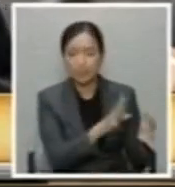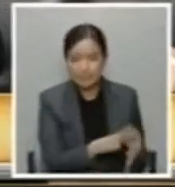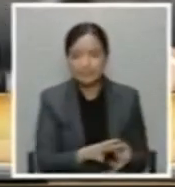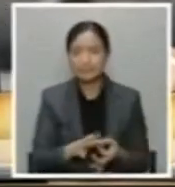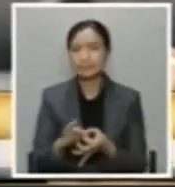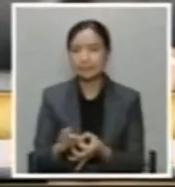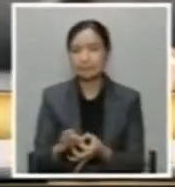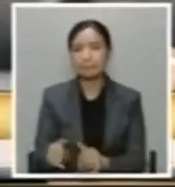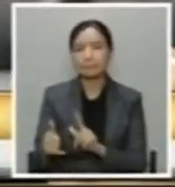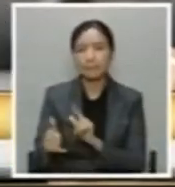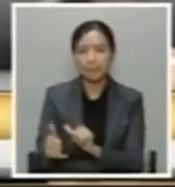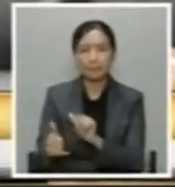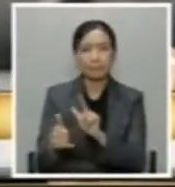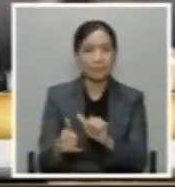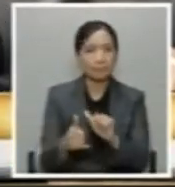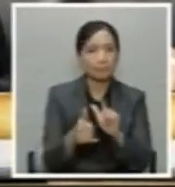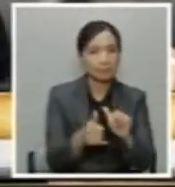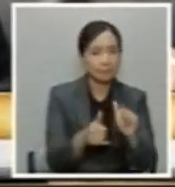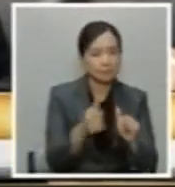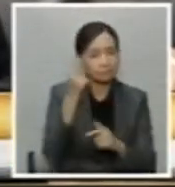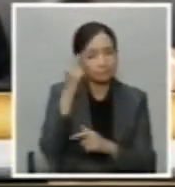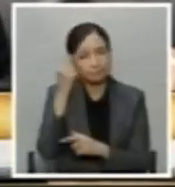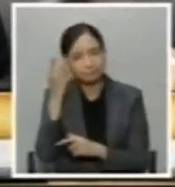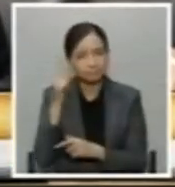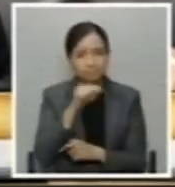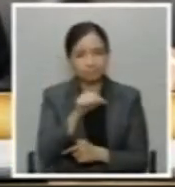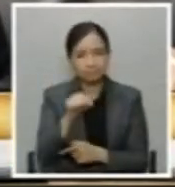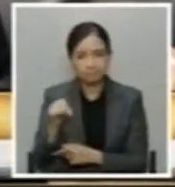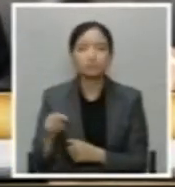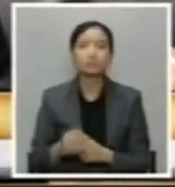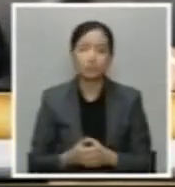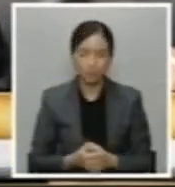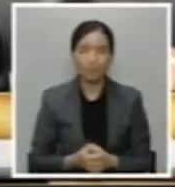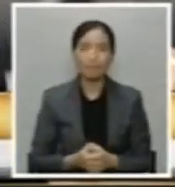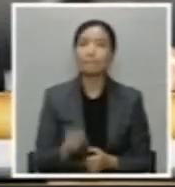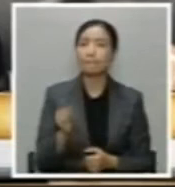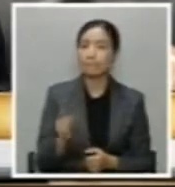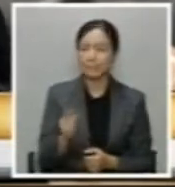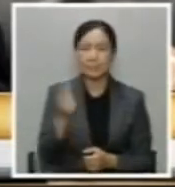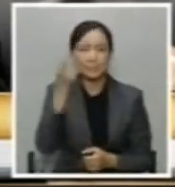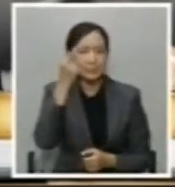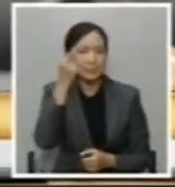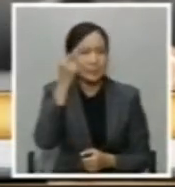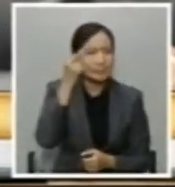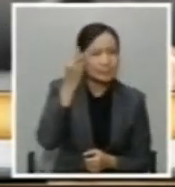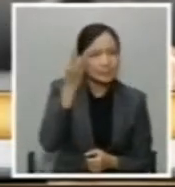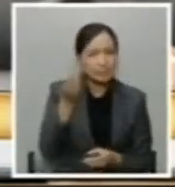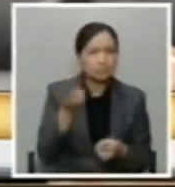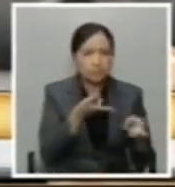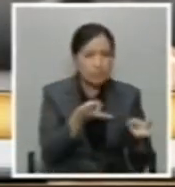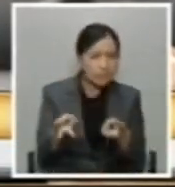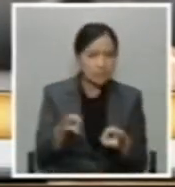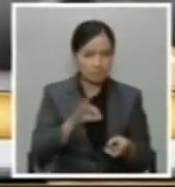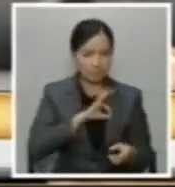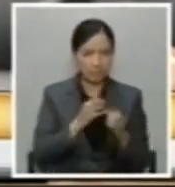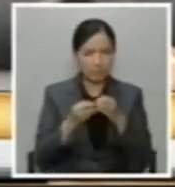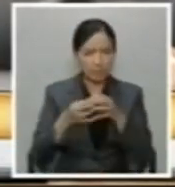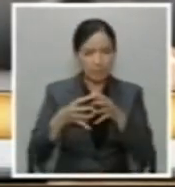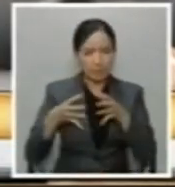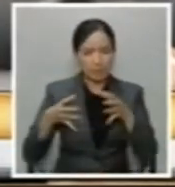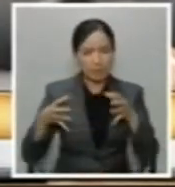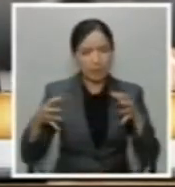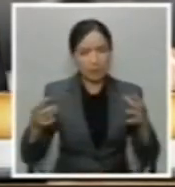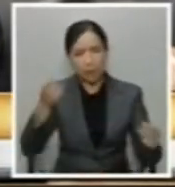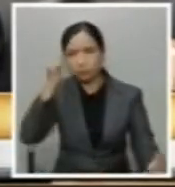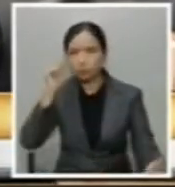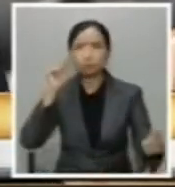ผู้มีแนวความคิดในเชิงนวัตกรรมเหล่านี้เนี่ยในการที่จะหาวิธีที่จะเพิ่มสมาชิกนะครับตามเป้าหมายที่ได้ก